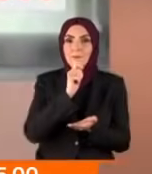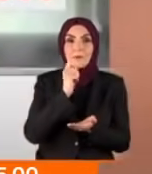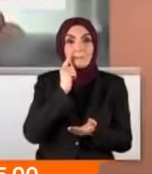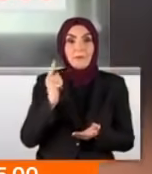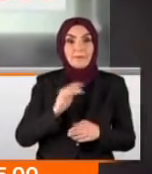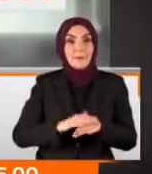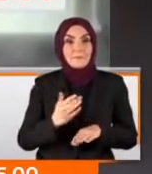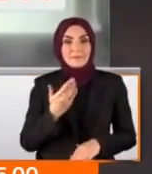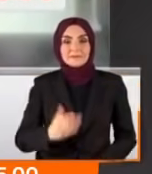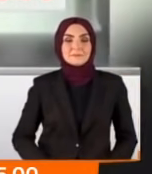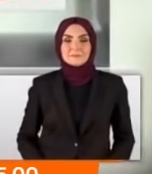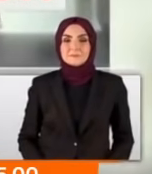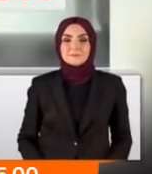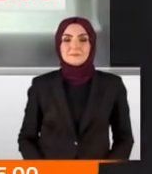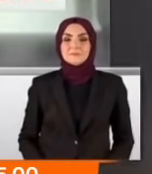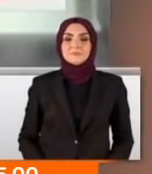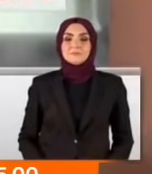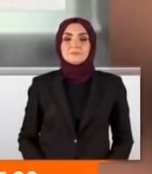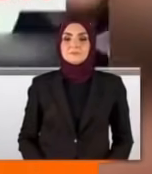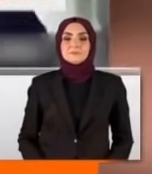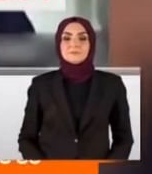Oh! Oh my God!